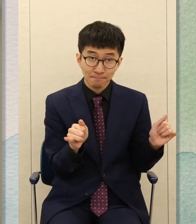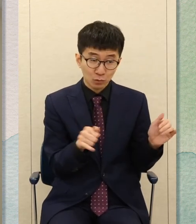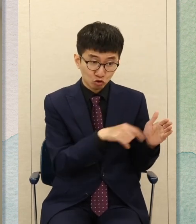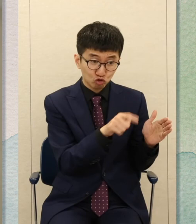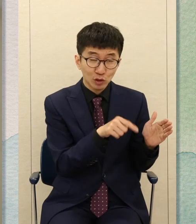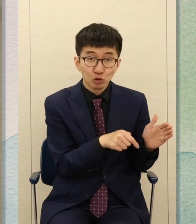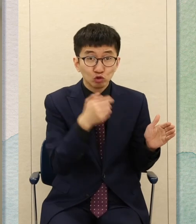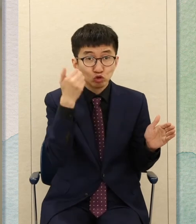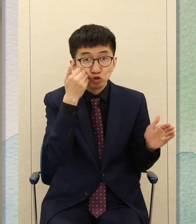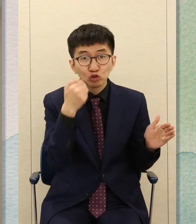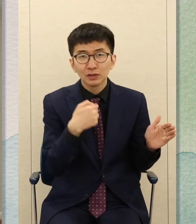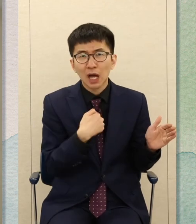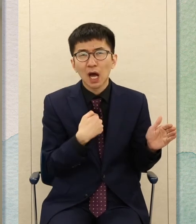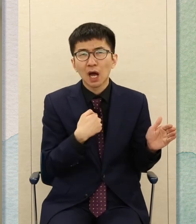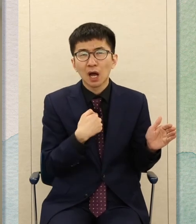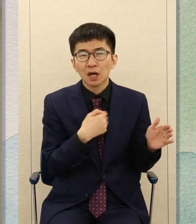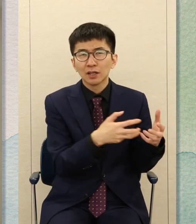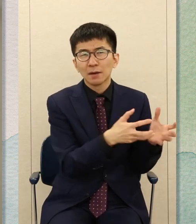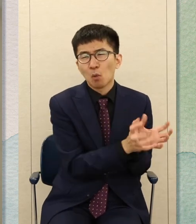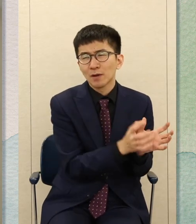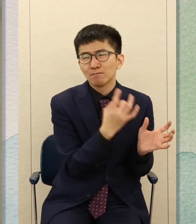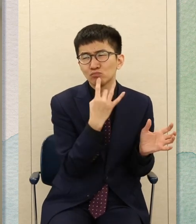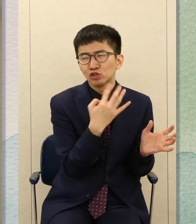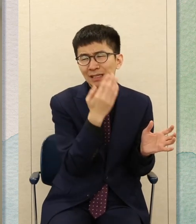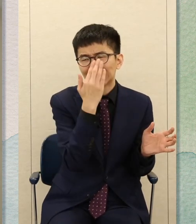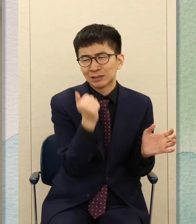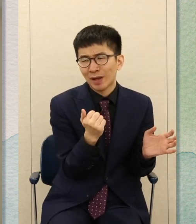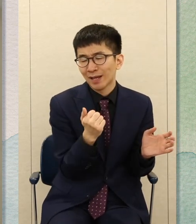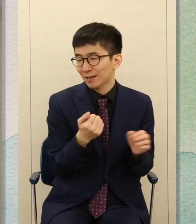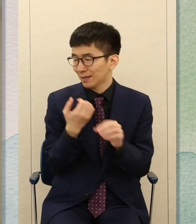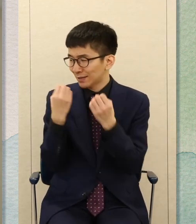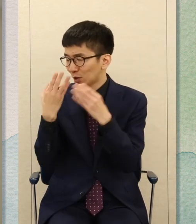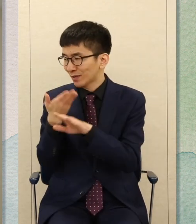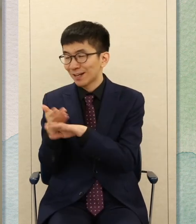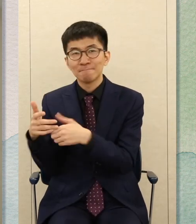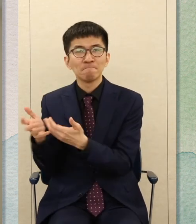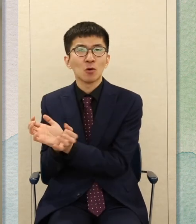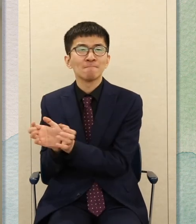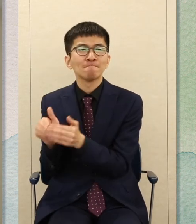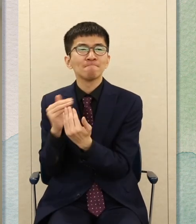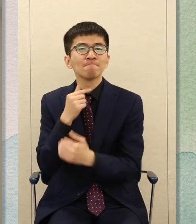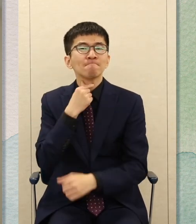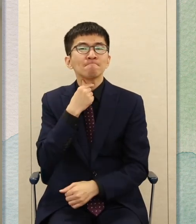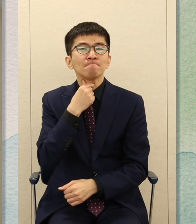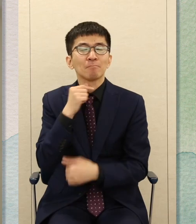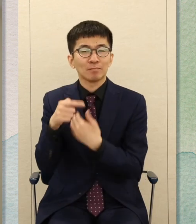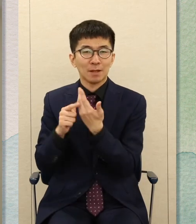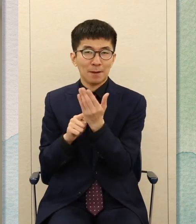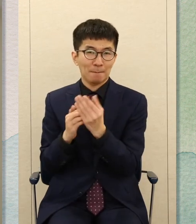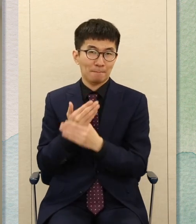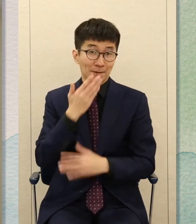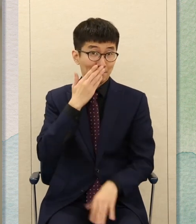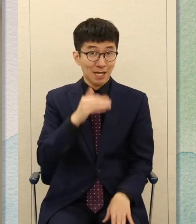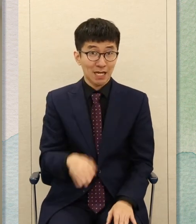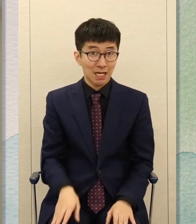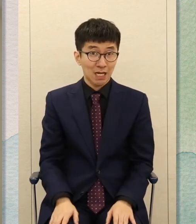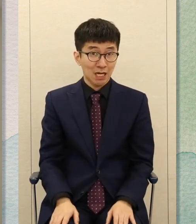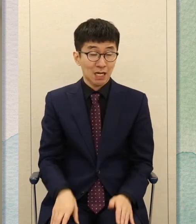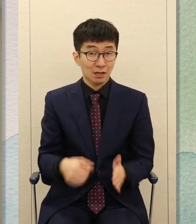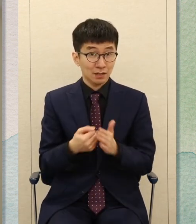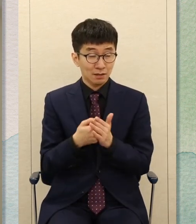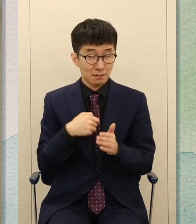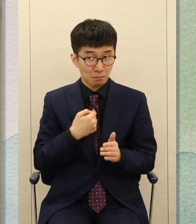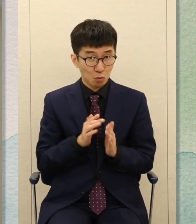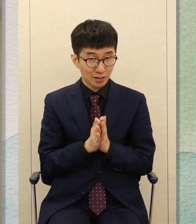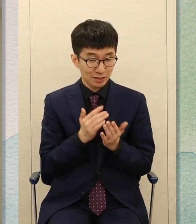분들도 있어요. 내가 이 모임하고만 하는 게 너무 지루해. 하나 더 해야 되겠어. 이런 분들도 되게 많거든요. 그러니까 그런 분들이 자기 경험을